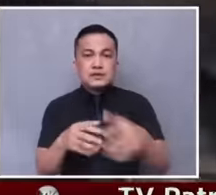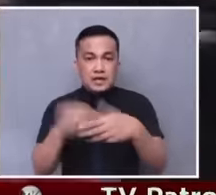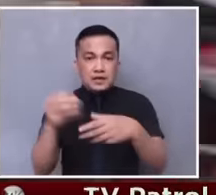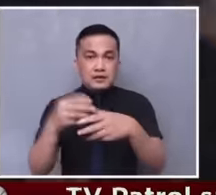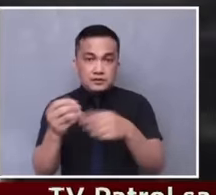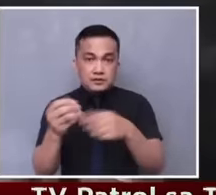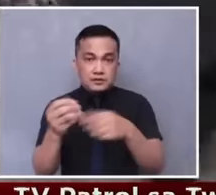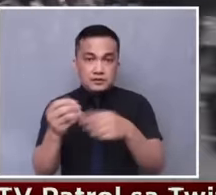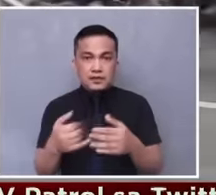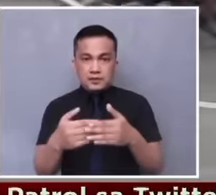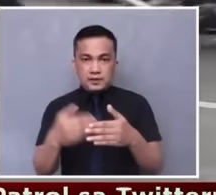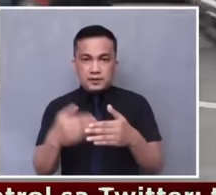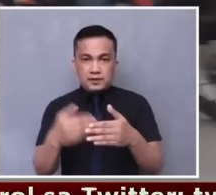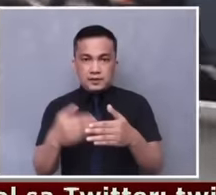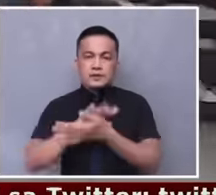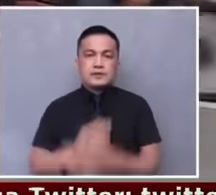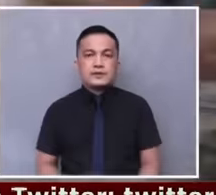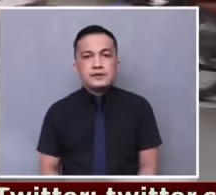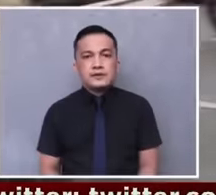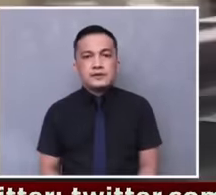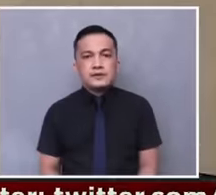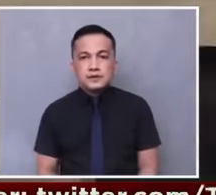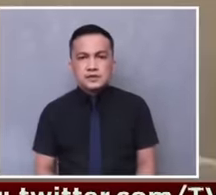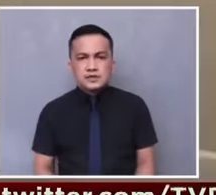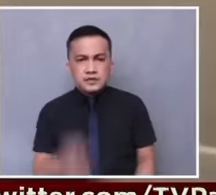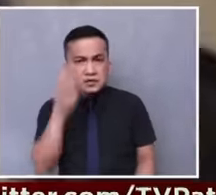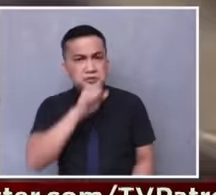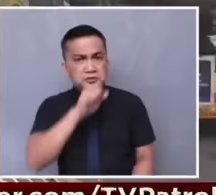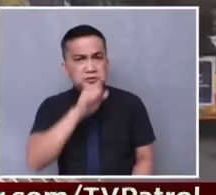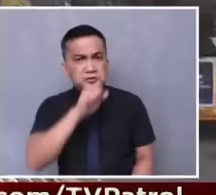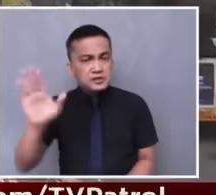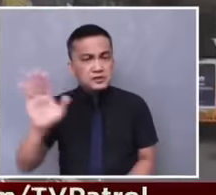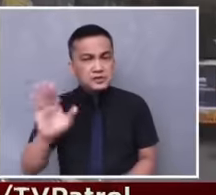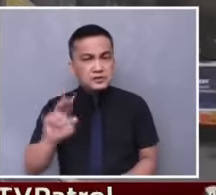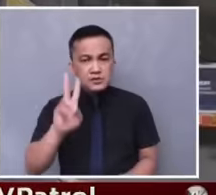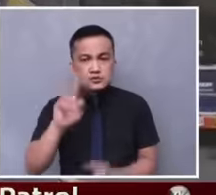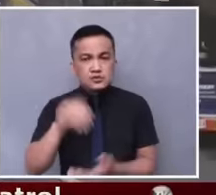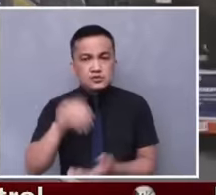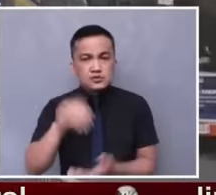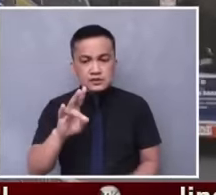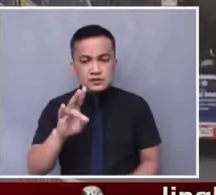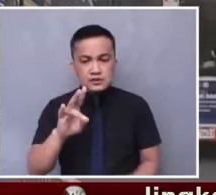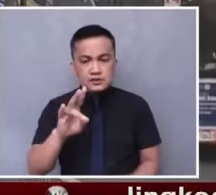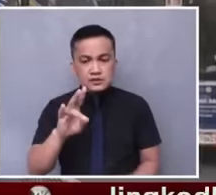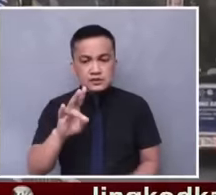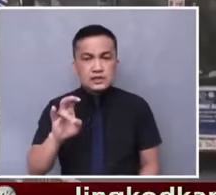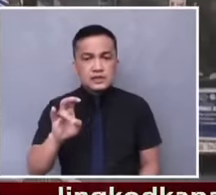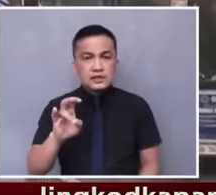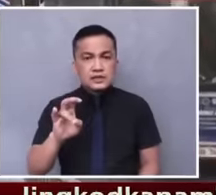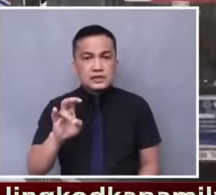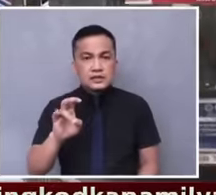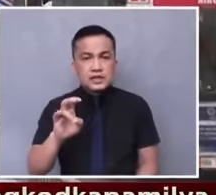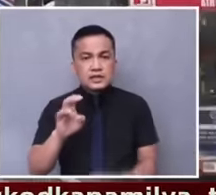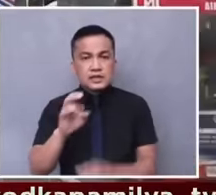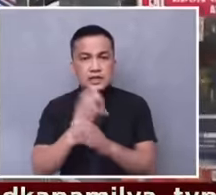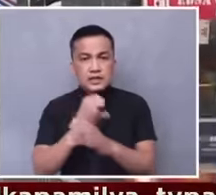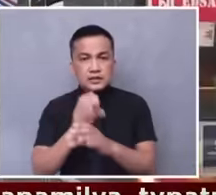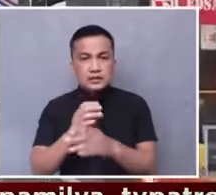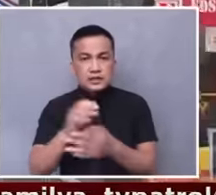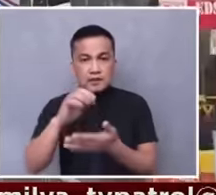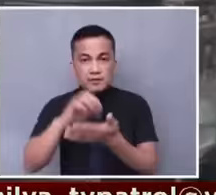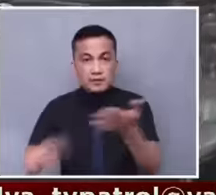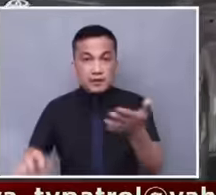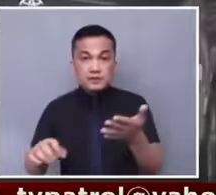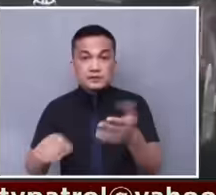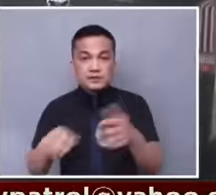bago pa mag-pandemic. Sa tansya kasi nila, nasa 2,700 vehicles ang mababawas sa daan kapag may coding